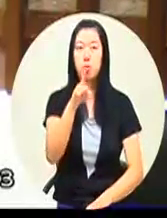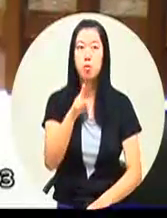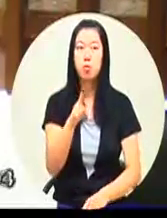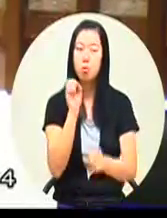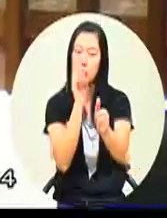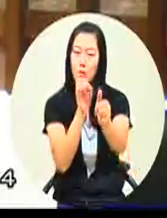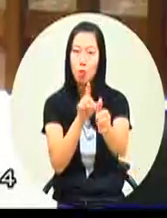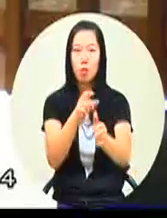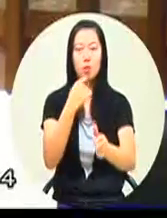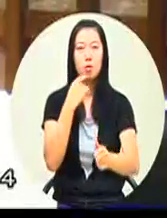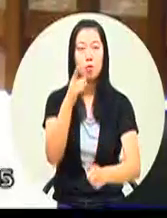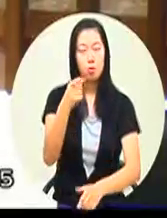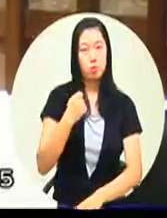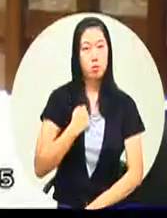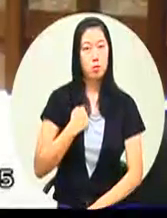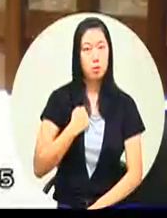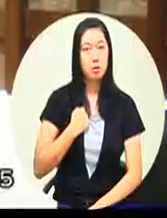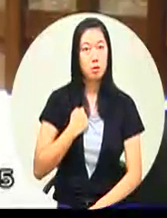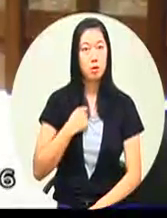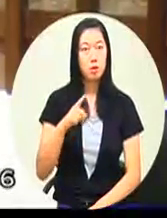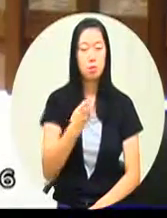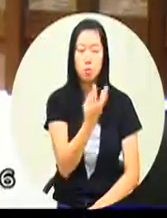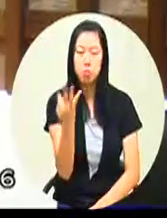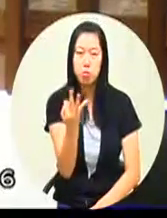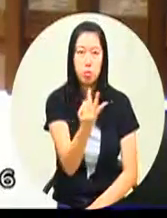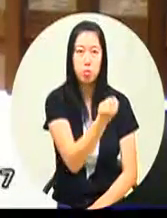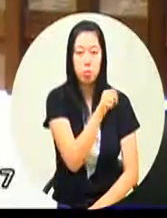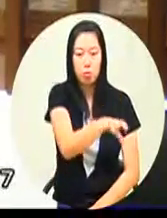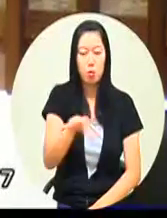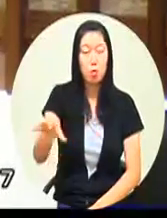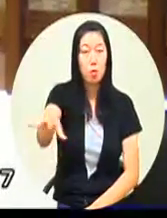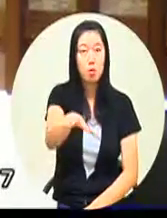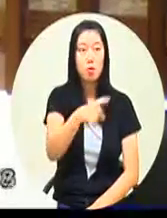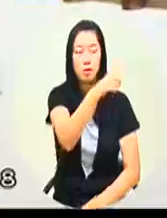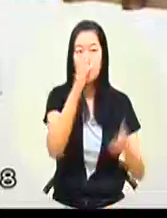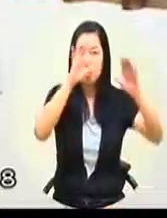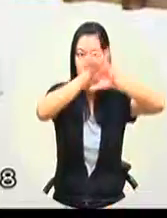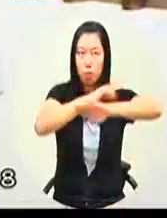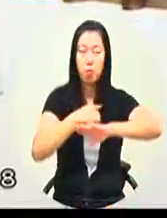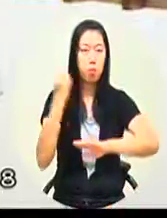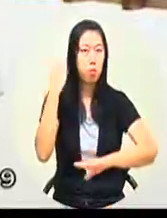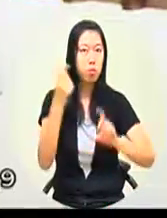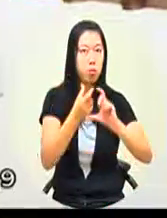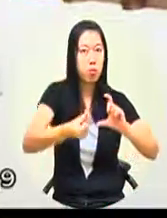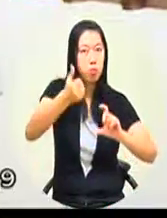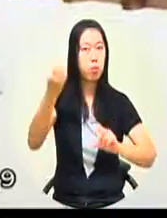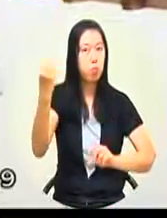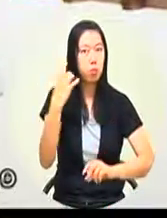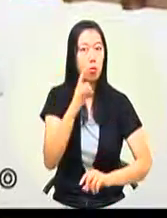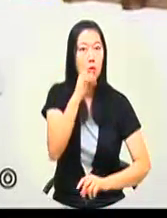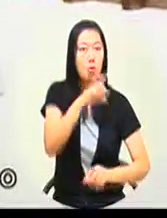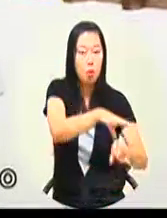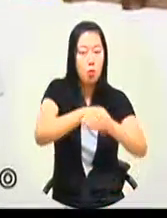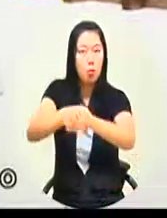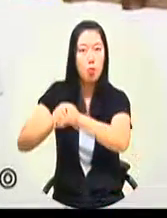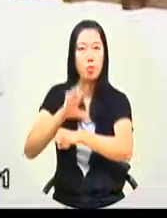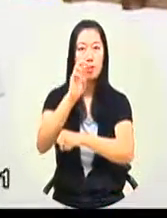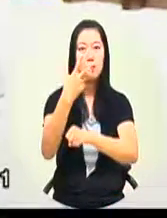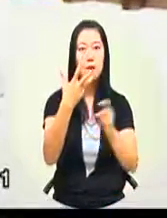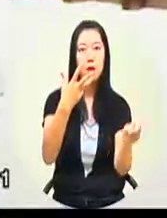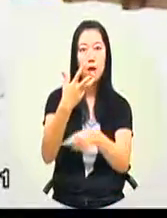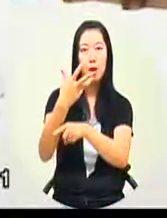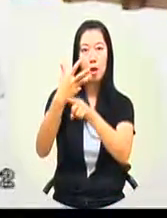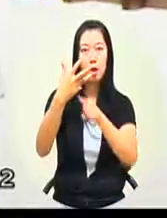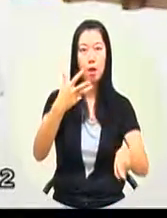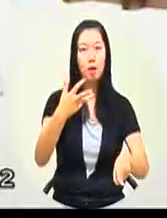啊，我是感觉讲应该你知影，有几个所在翕名，我听迄个区长甲我讲，讲拄啊救38人啦，三点